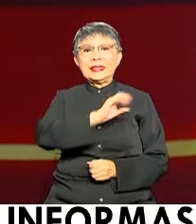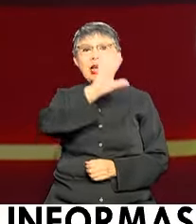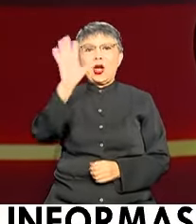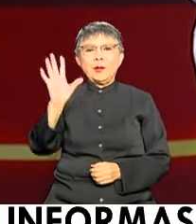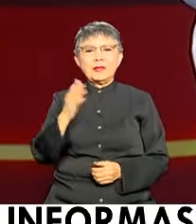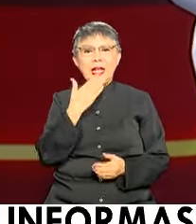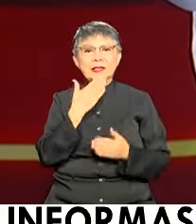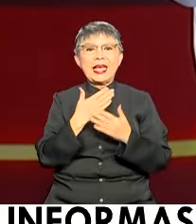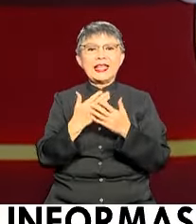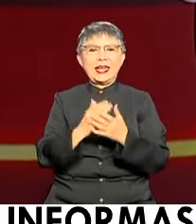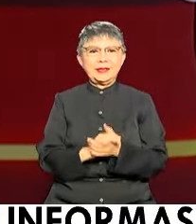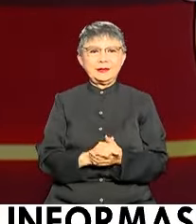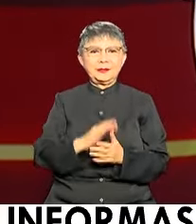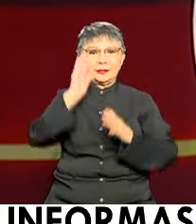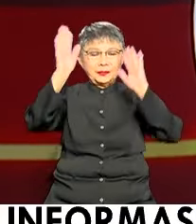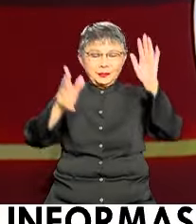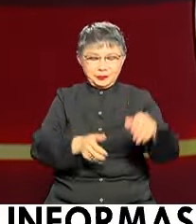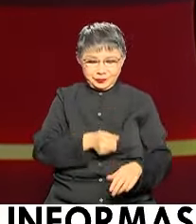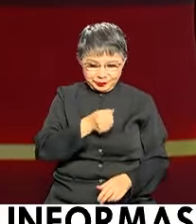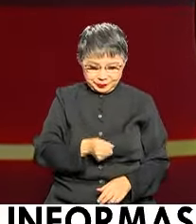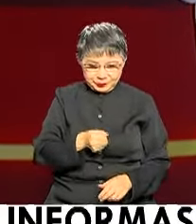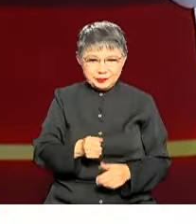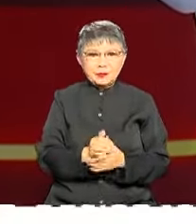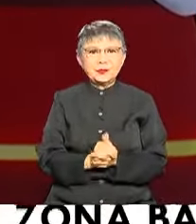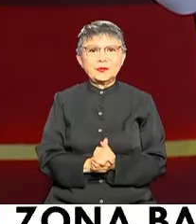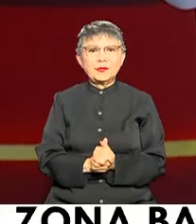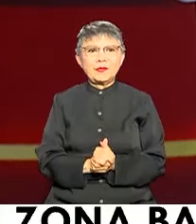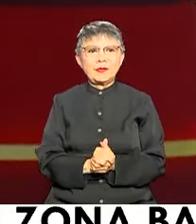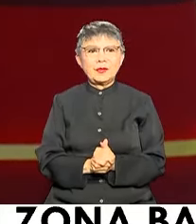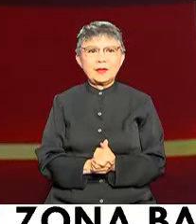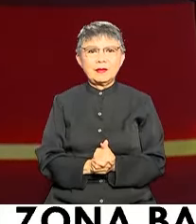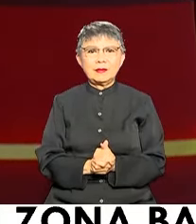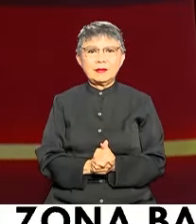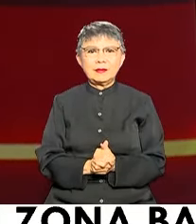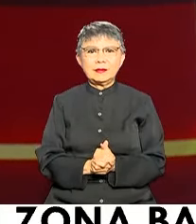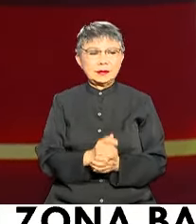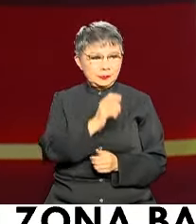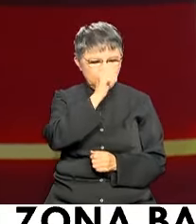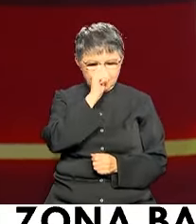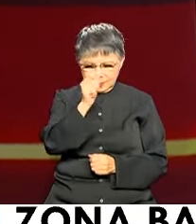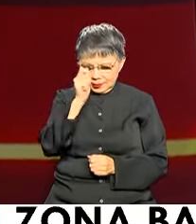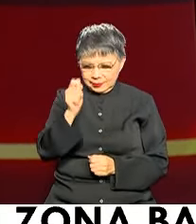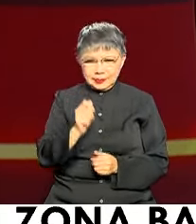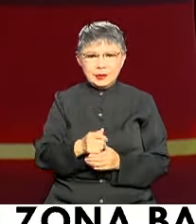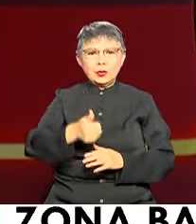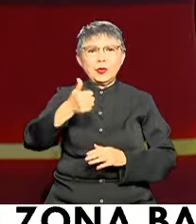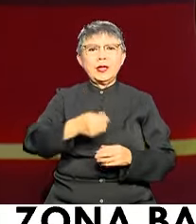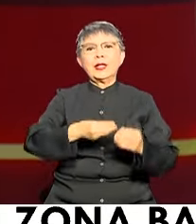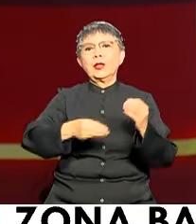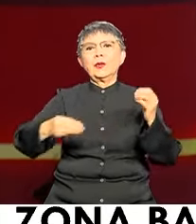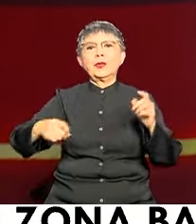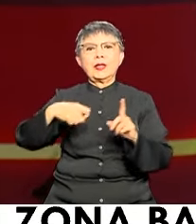sejahtera untuk kita semua asalamualaikum warahmatullahi wabarakatuh yang kami hormati Ketua dan anggota